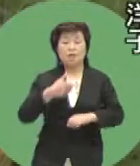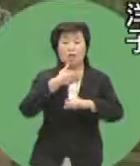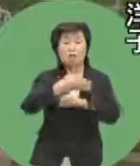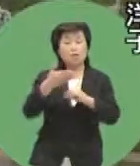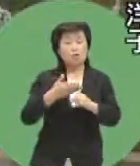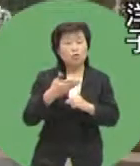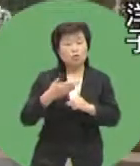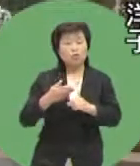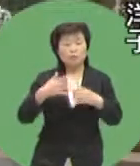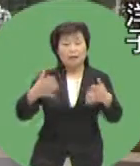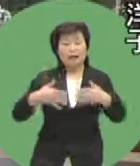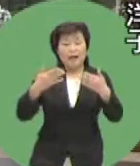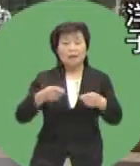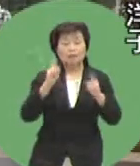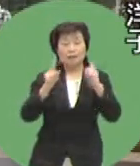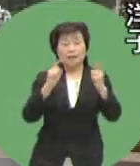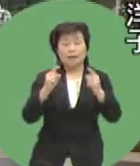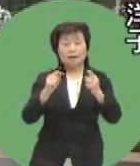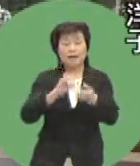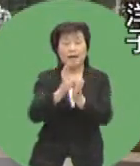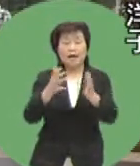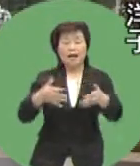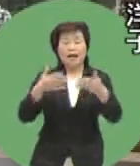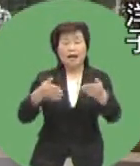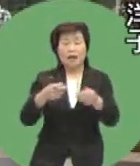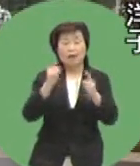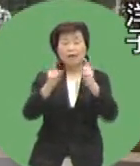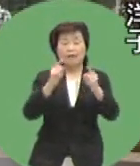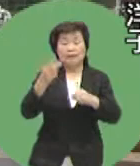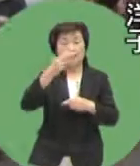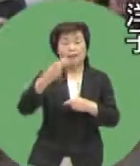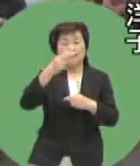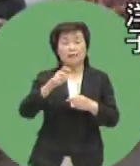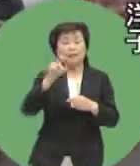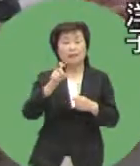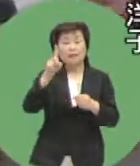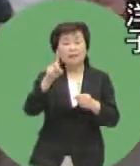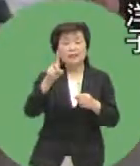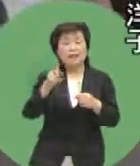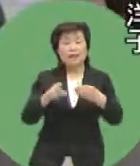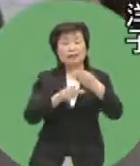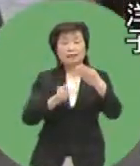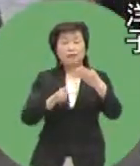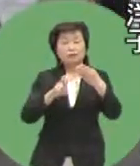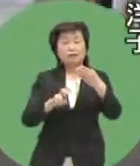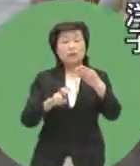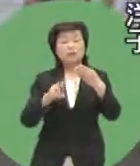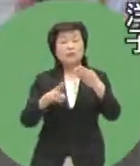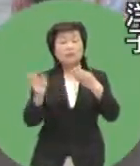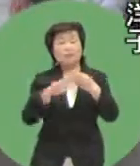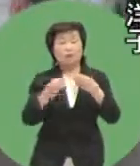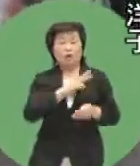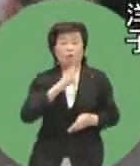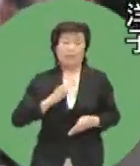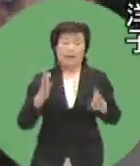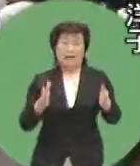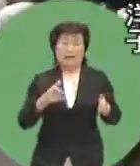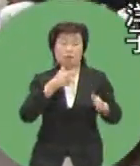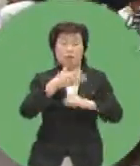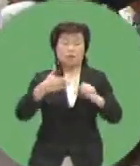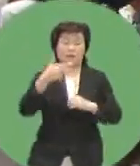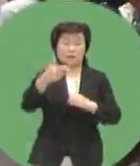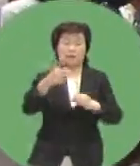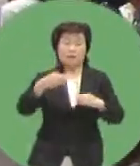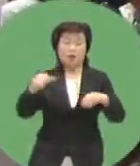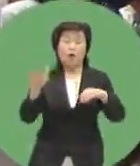徳島の春の祭典花春フェスタ2011が4月22日からの3日間徳島市の